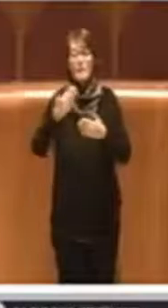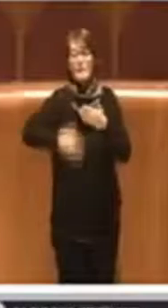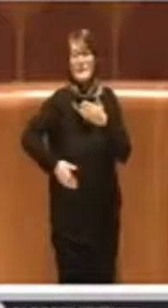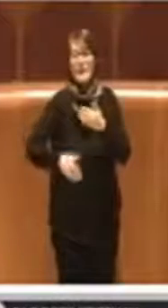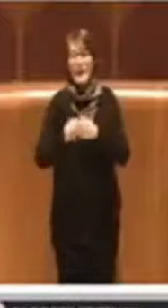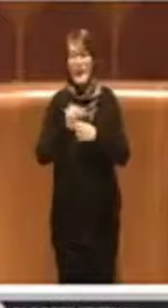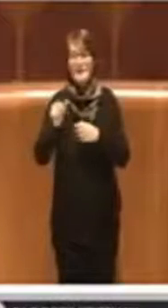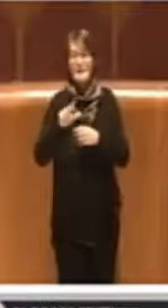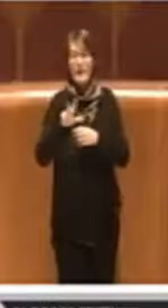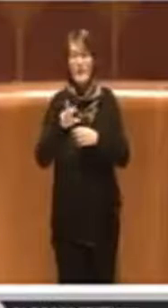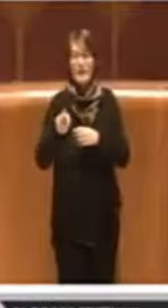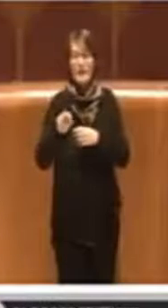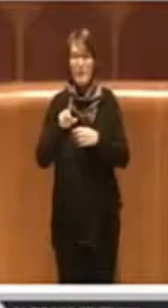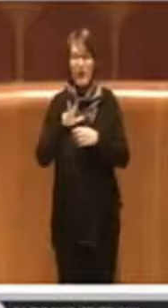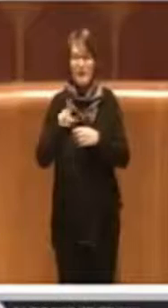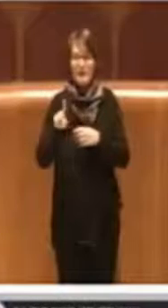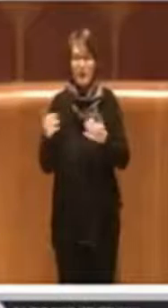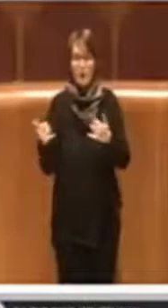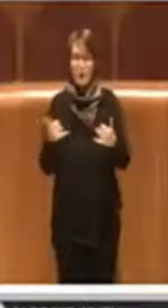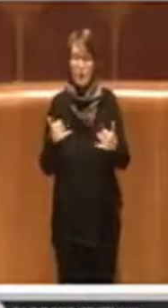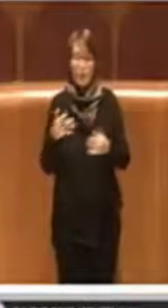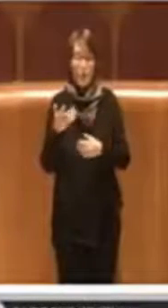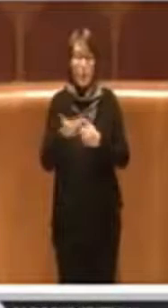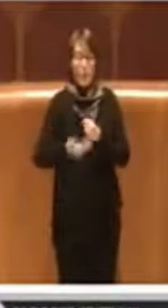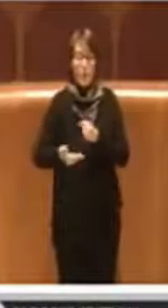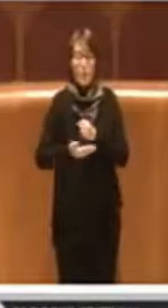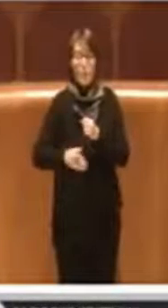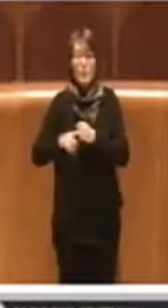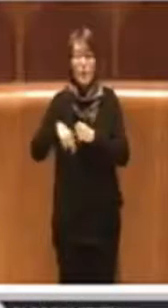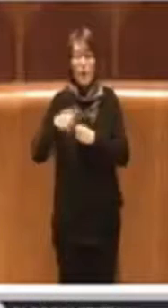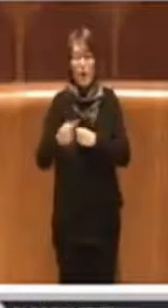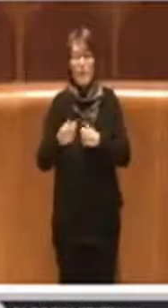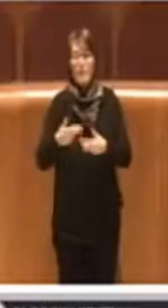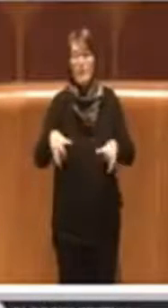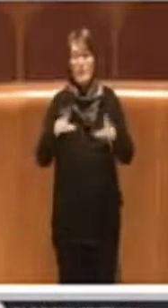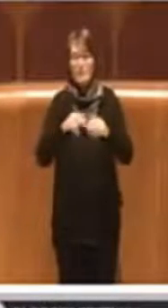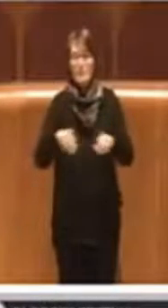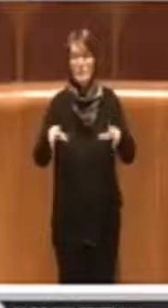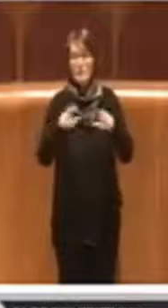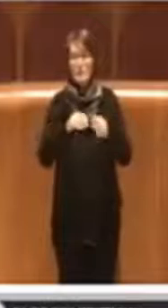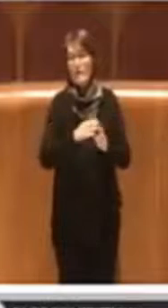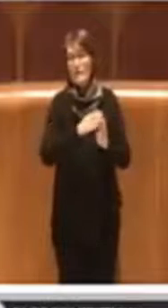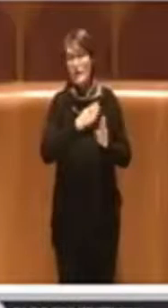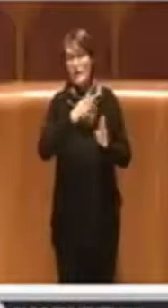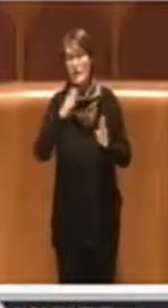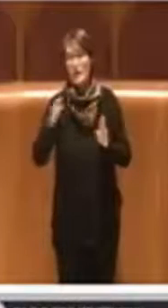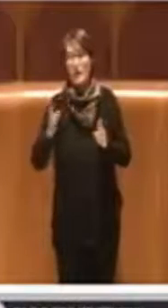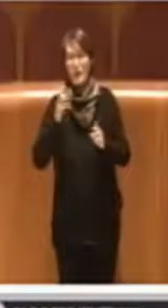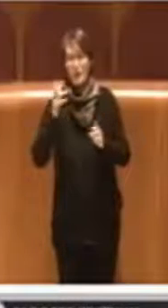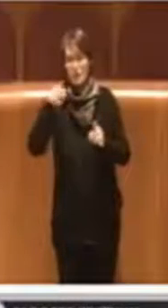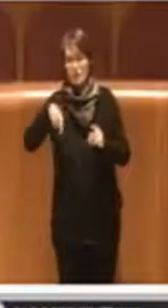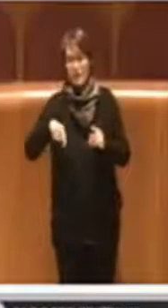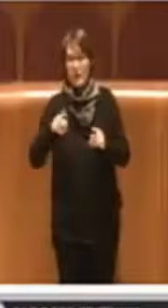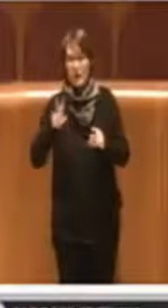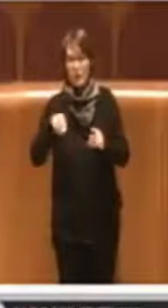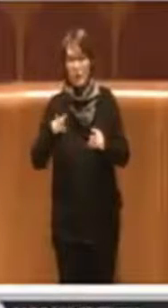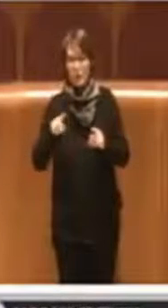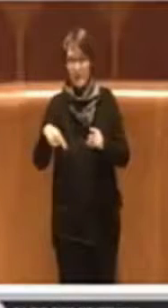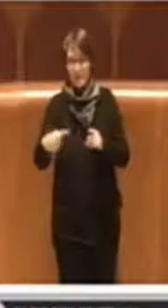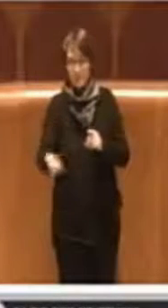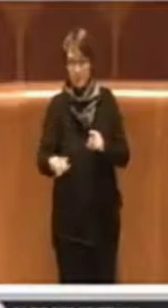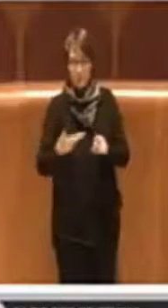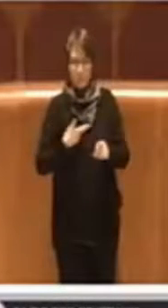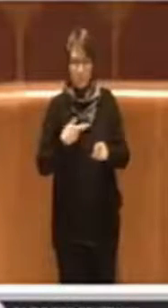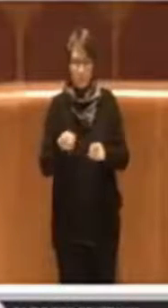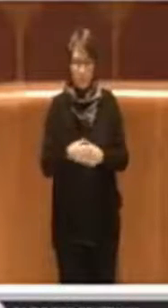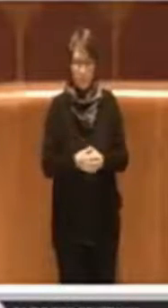che poi è stato d'emergenza rinnovato, come sappiamo, fino a gennaio. Questa, soprattutto appunto per la